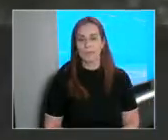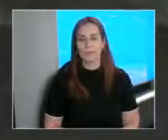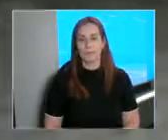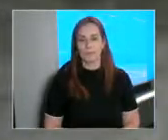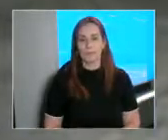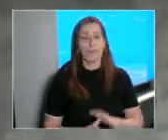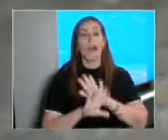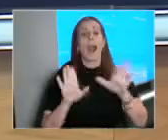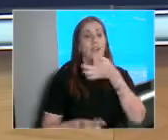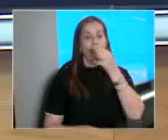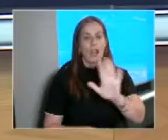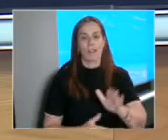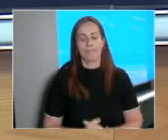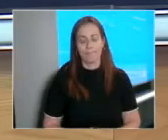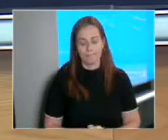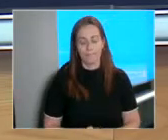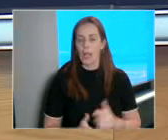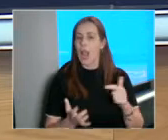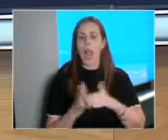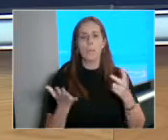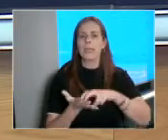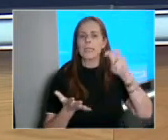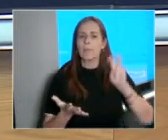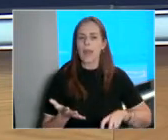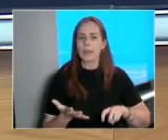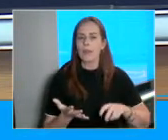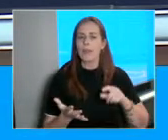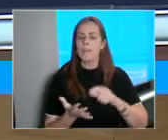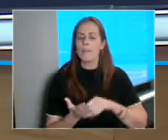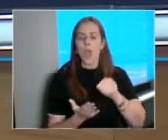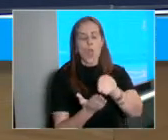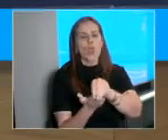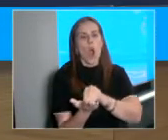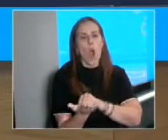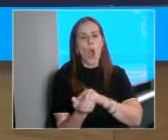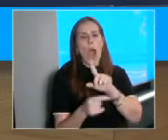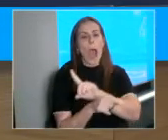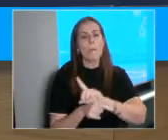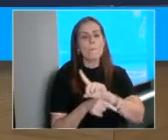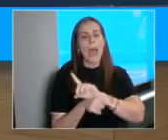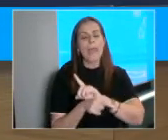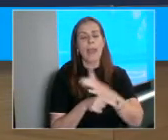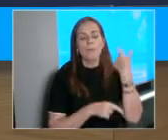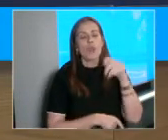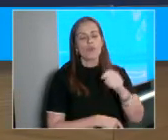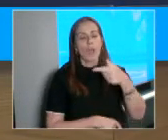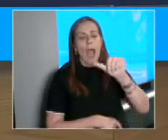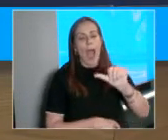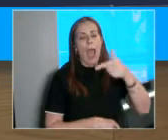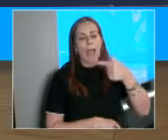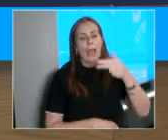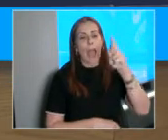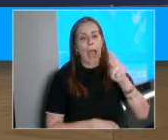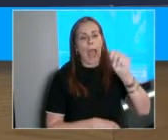אל תשאל. הרקע להתפטרותה היה דוח הביניים של ועדת החקירה בראשות השופט אגרנט, בנושא